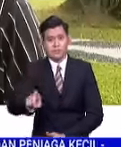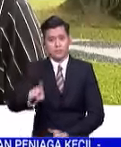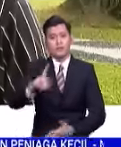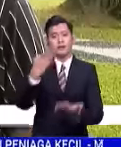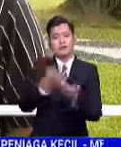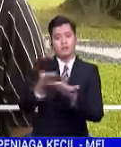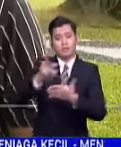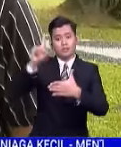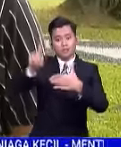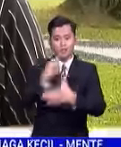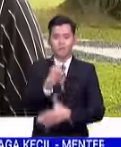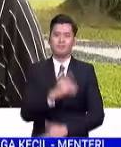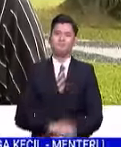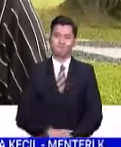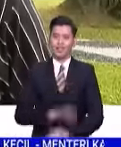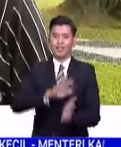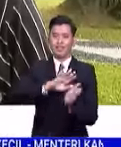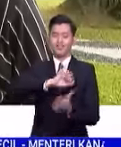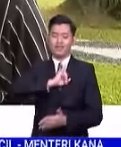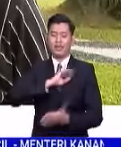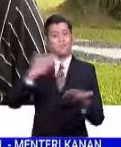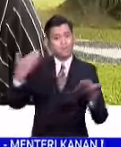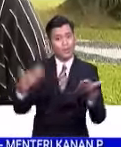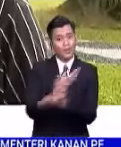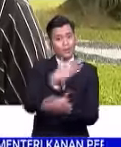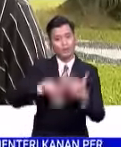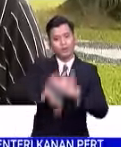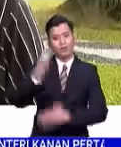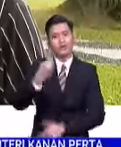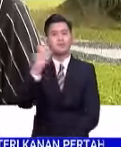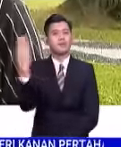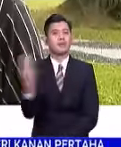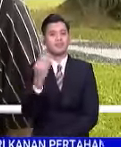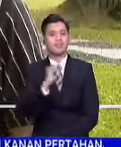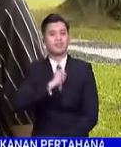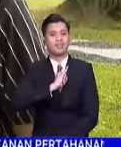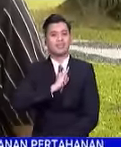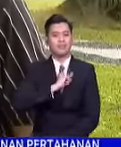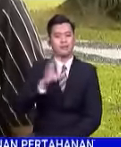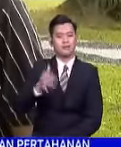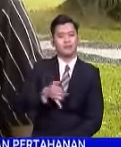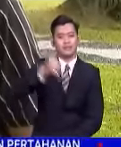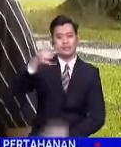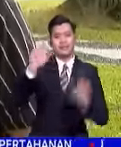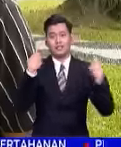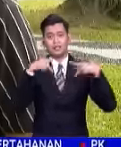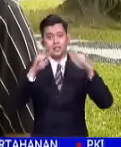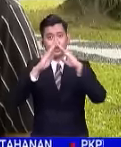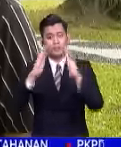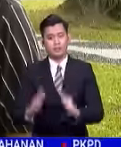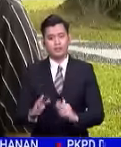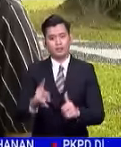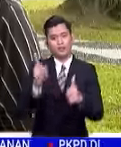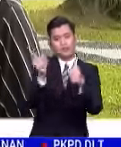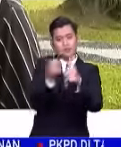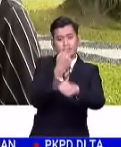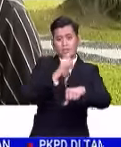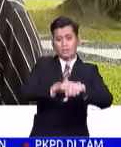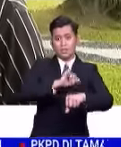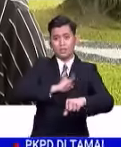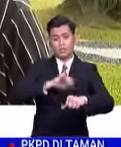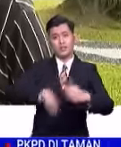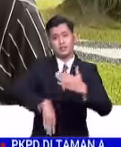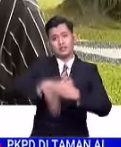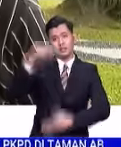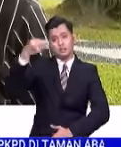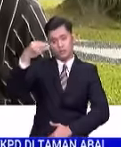je ni. Saya dah berapa bulan dah. Saya pergi dekat kedai dekat rumah je. So ni saya baru ni paling jauh lah saya keluar untuk buat swab test. So tapi saya rasa